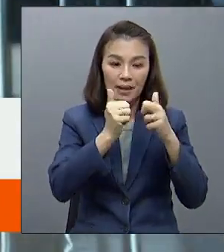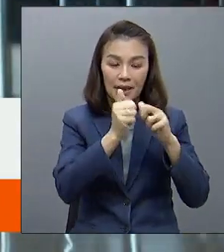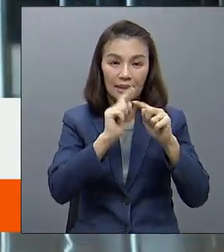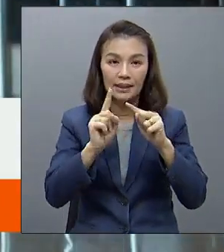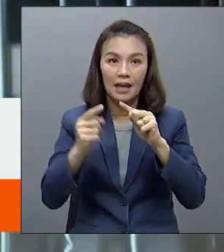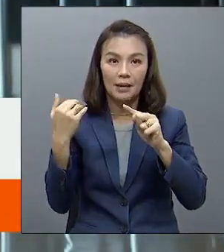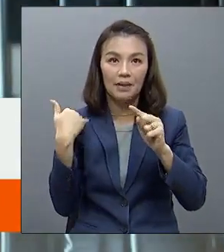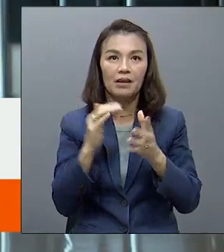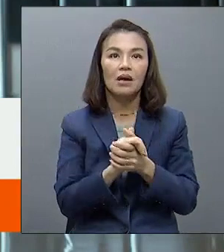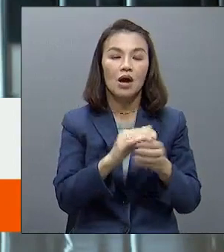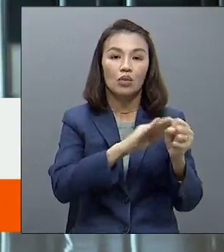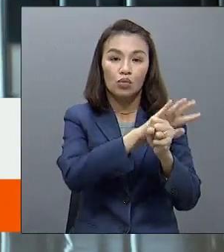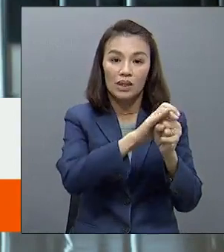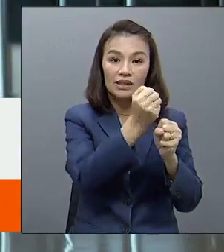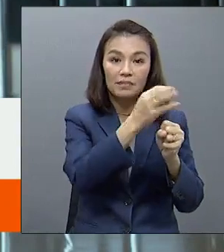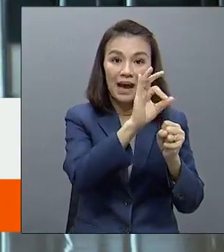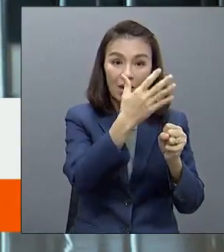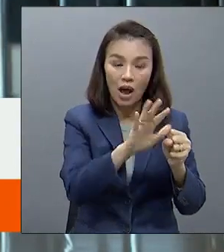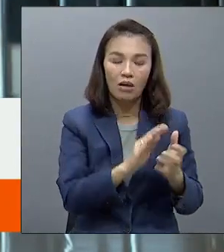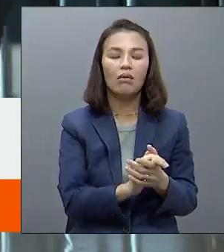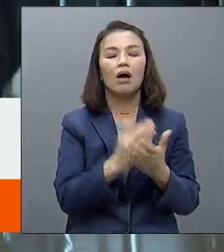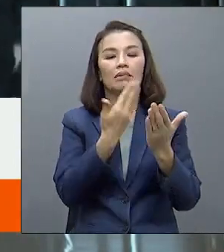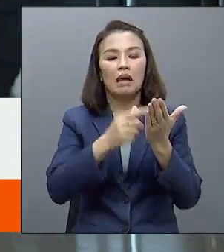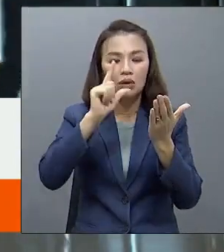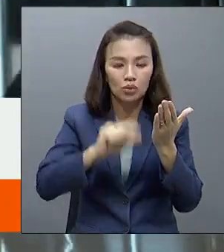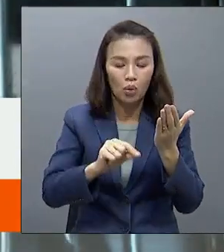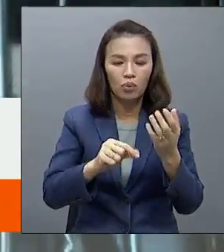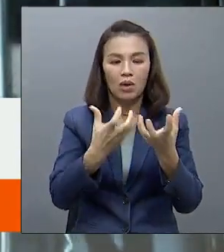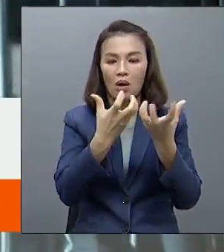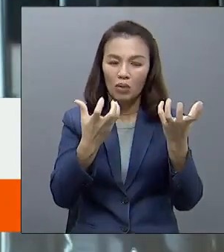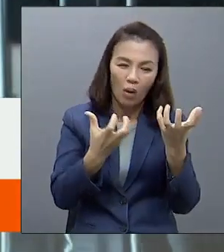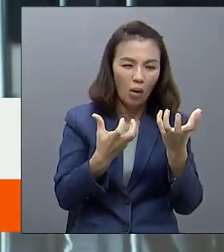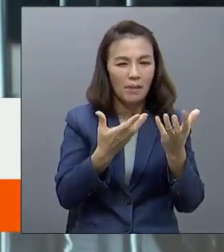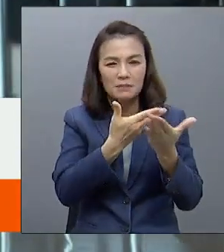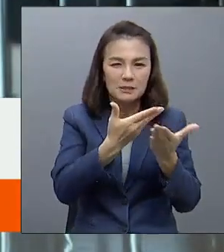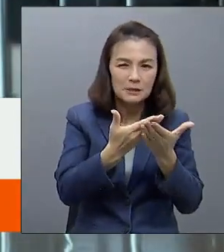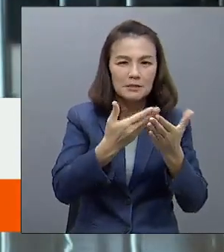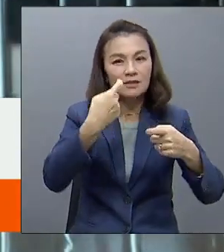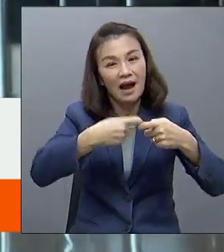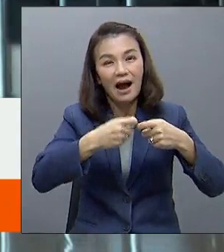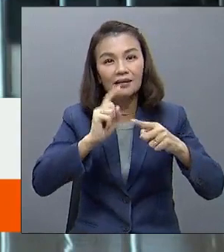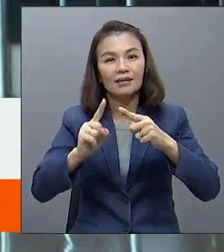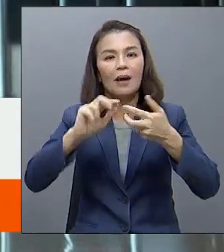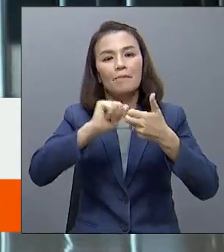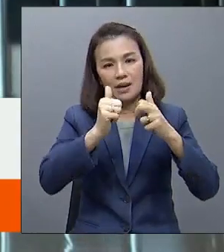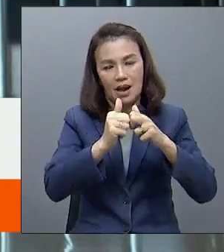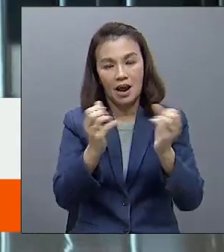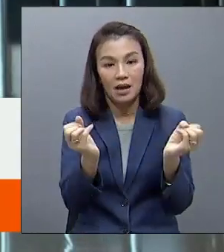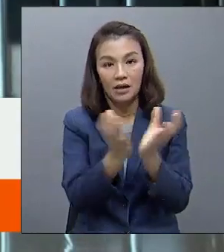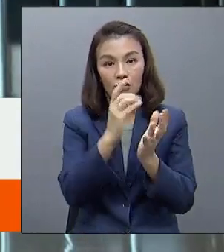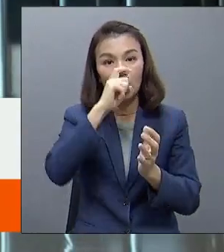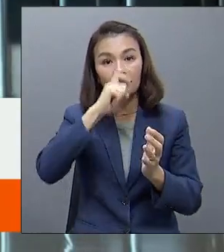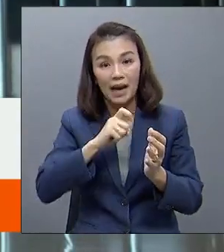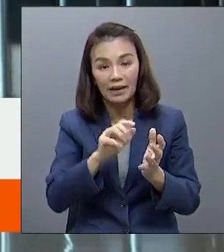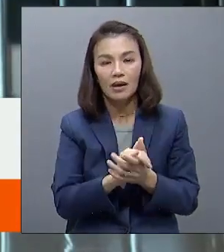ภูมิลักษณะแล้วก็เงินเฟ้อนะคะที่ไปกดดันเศรษฐกิจโลกให้ต่ำลงไปค่ะแน่นอนเรื่องนี้มีผลกระทบต่อไทยนะคะเพราะว่าเรา